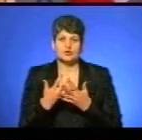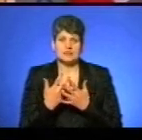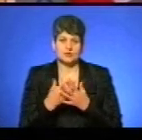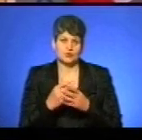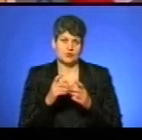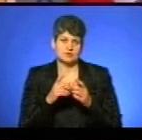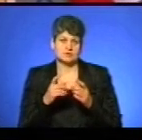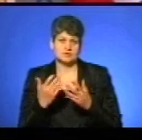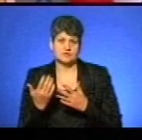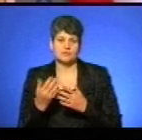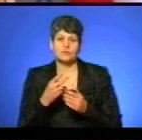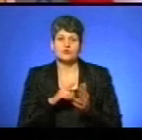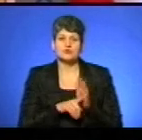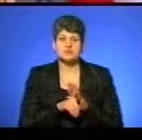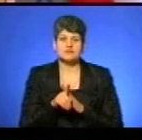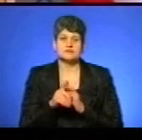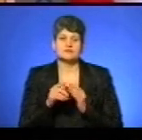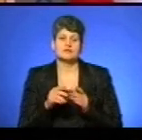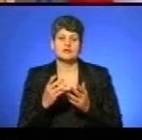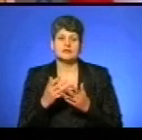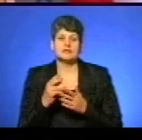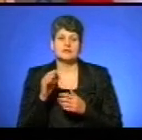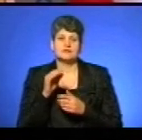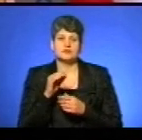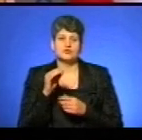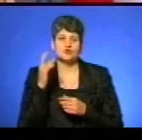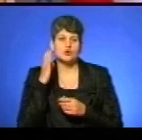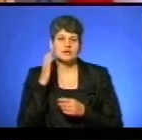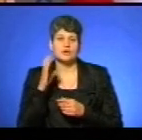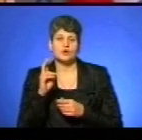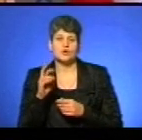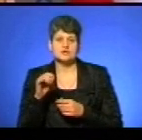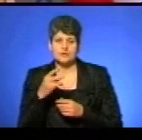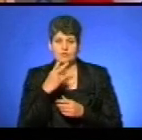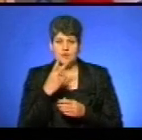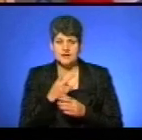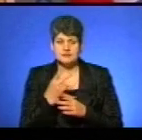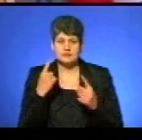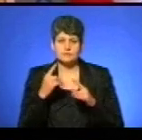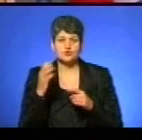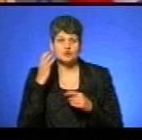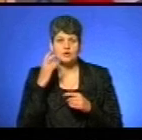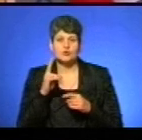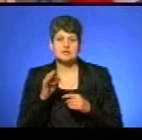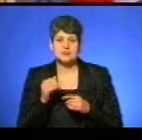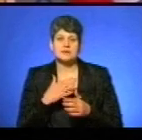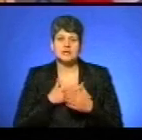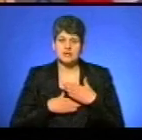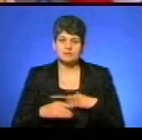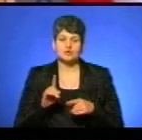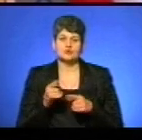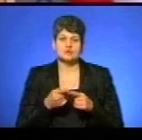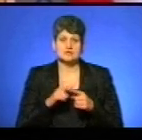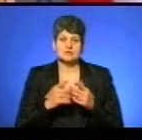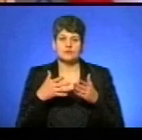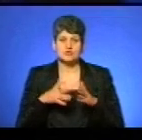Стартував показ в кінотеатрі Довженка. Василь Середенко, «Чорний козак», презентує казку про чорного козака. Приємно, що це